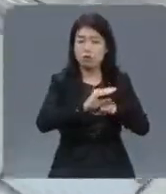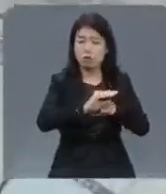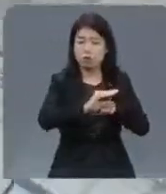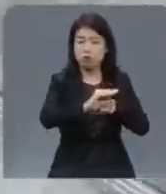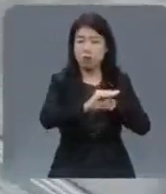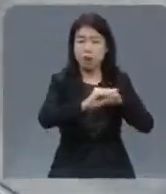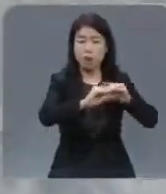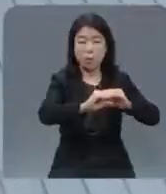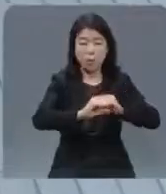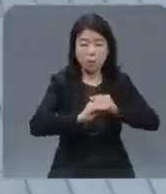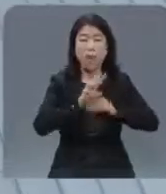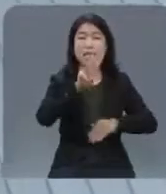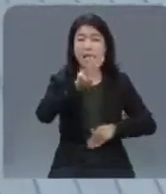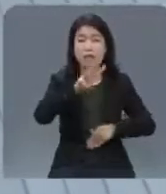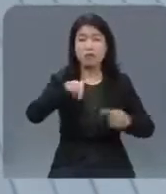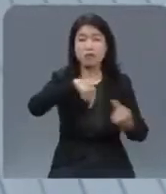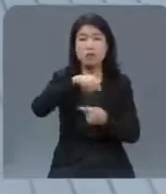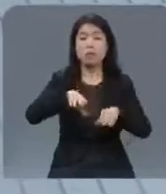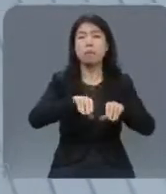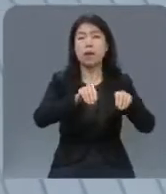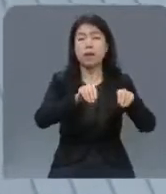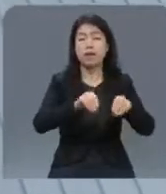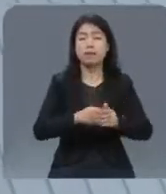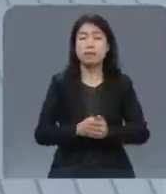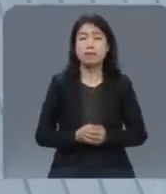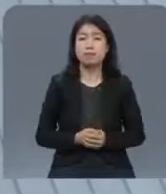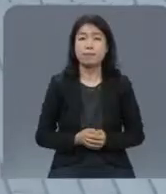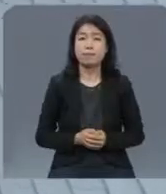큐브 석 때도 운행을 멈추었습니다